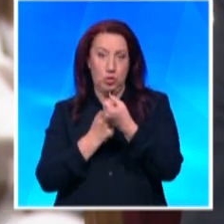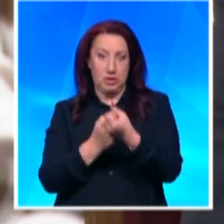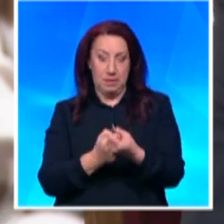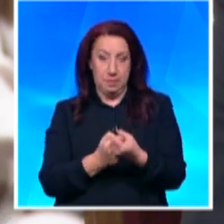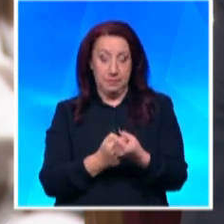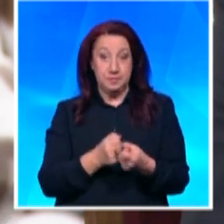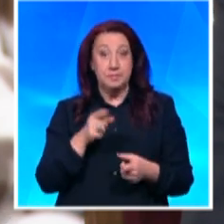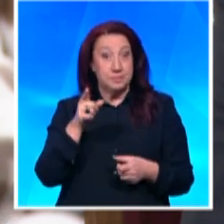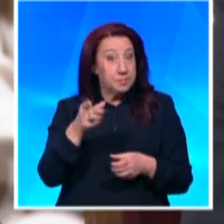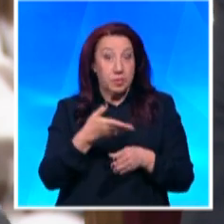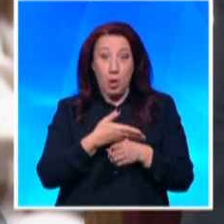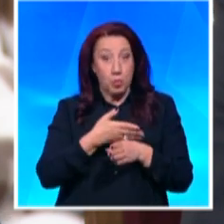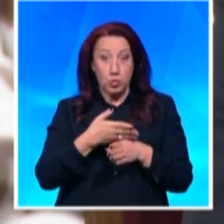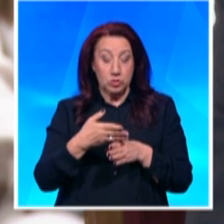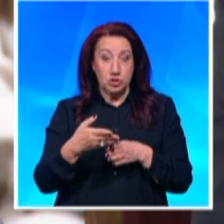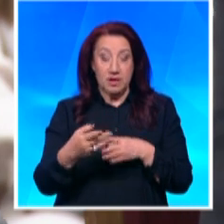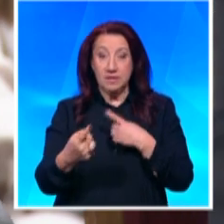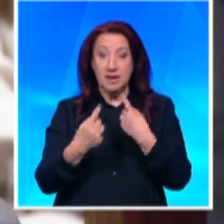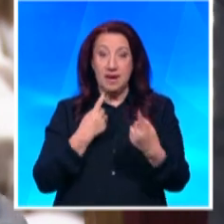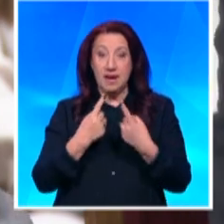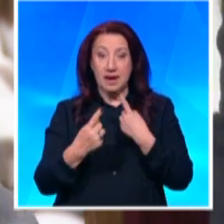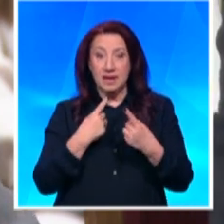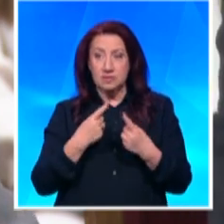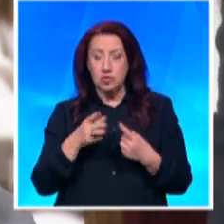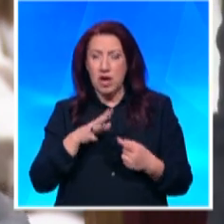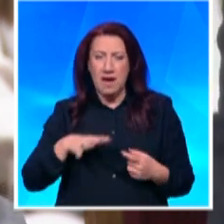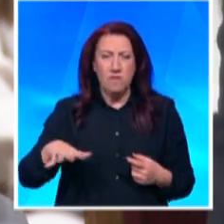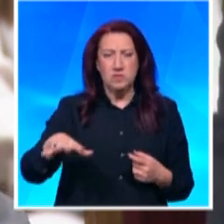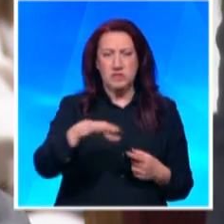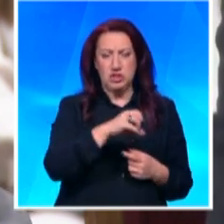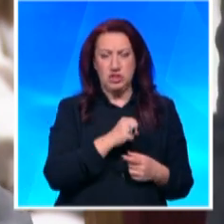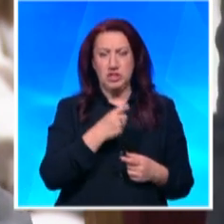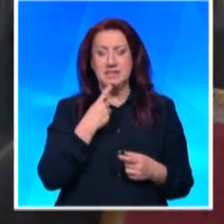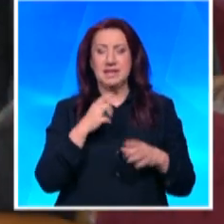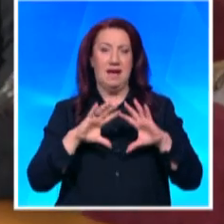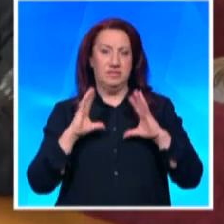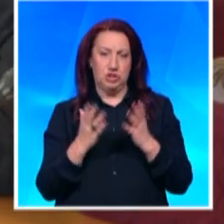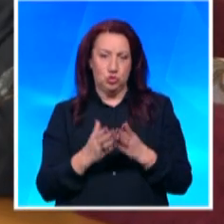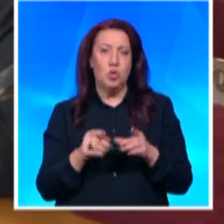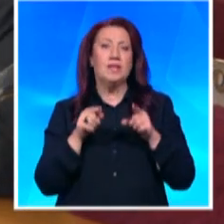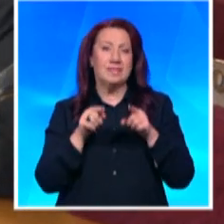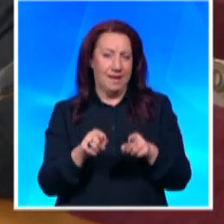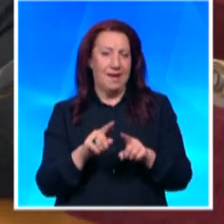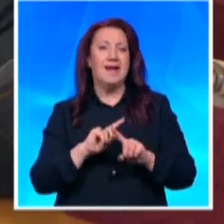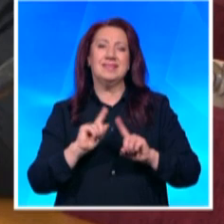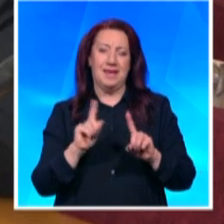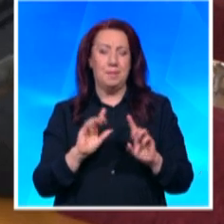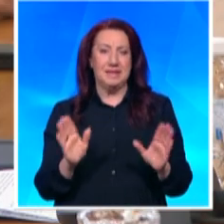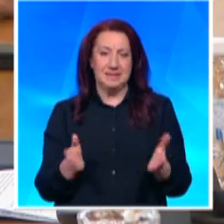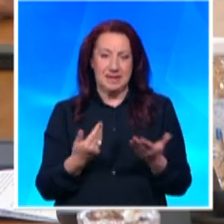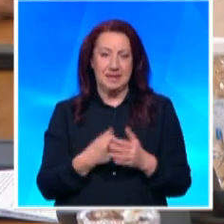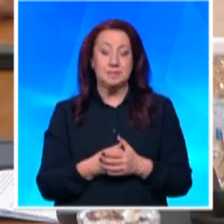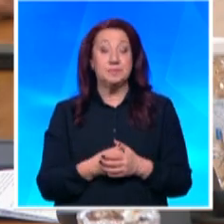Продължавате ли този разговор с всички за всичко? Така няма да стане. Има такъв народ призоваха за диалог